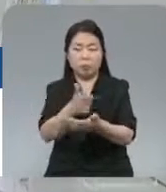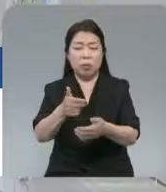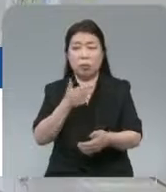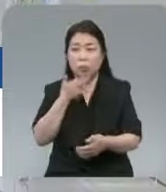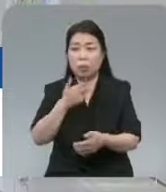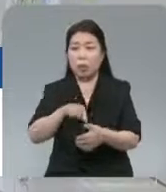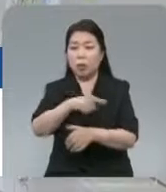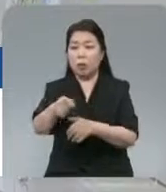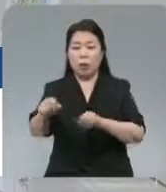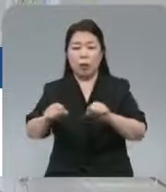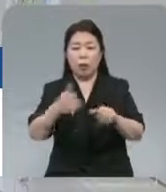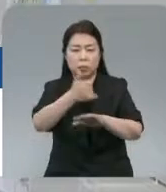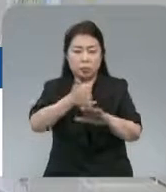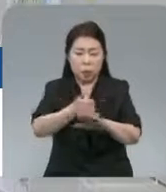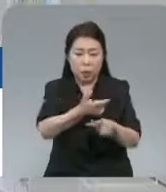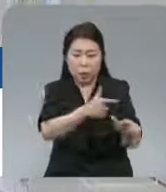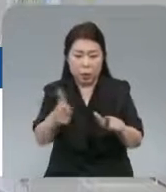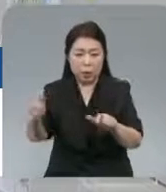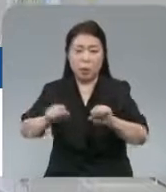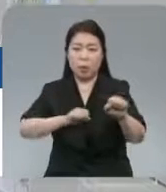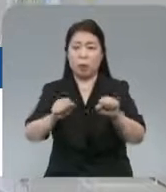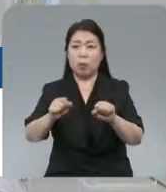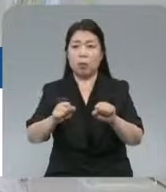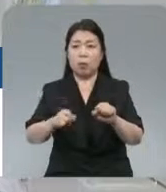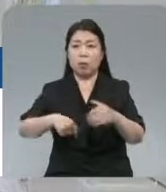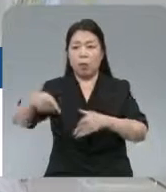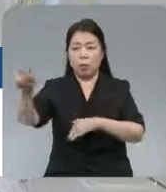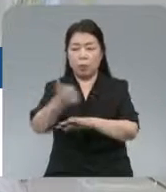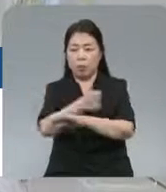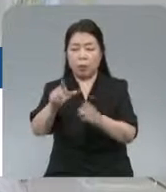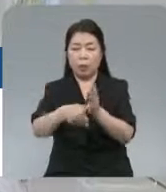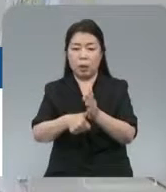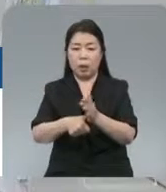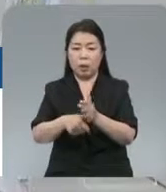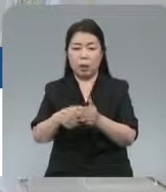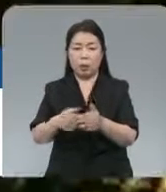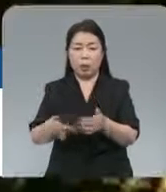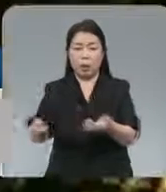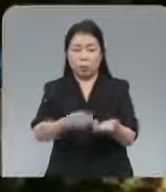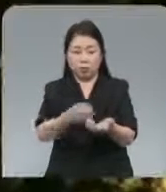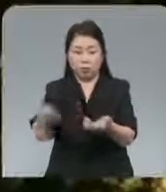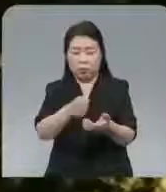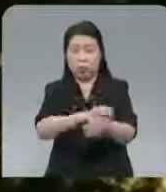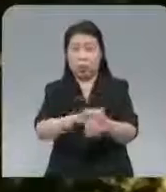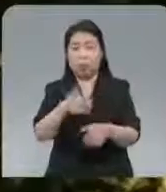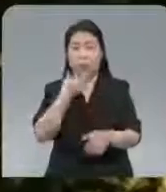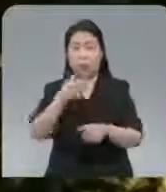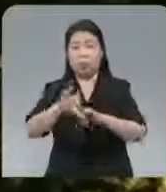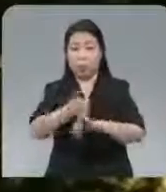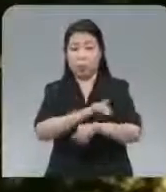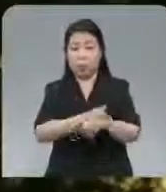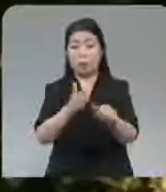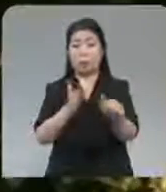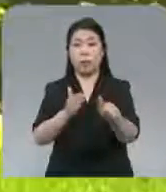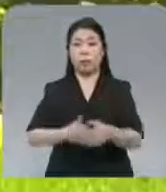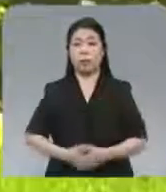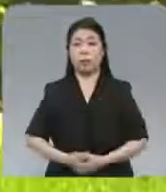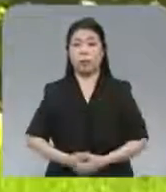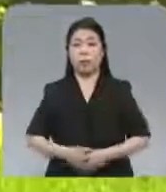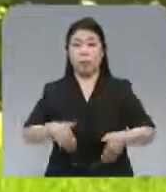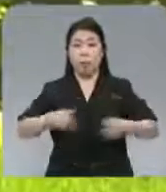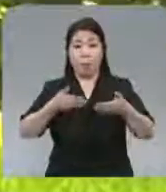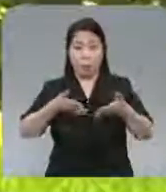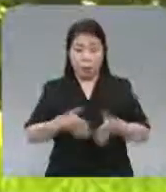Kim Yeon Soo meminta kepada seluruh mengelola peternakan agar melakukan segala upaya untuk menghentikan penyebaran flu babi Afrika dengan